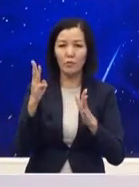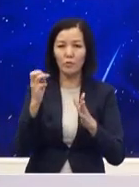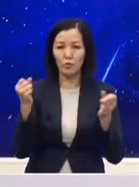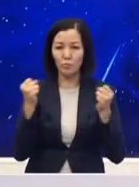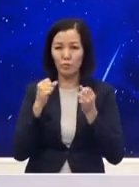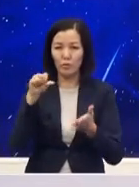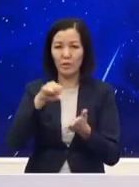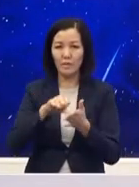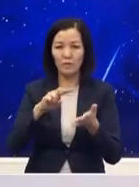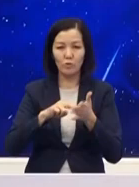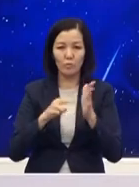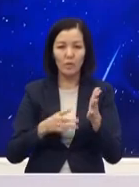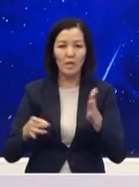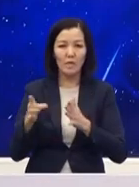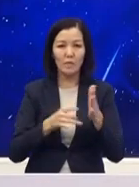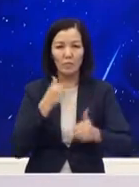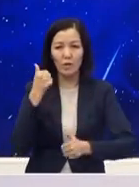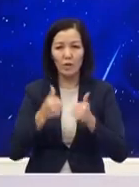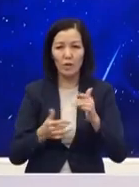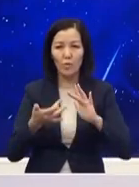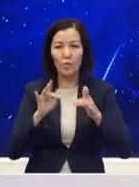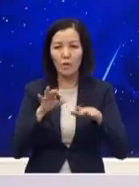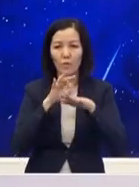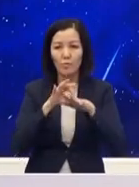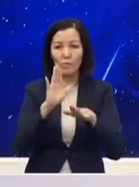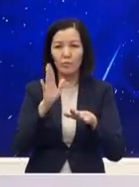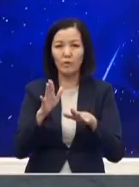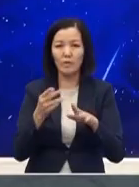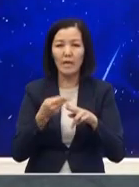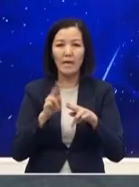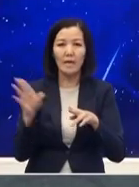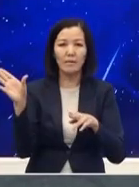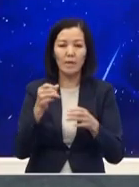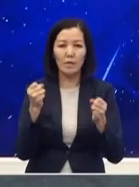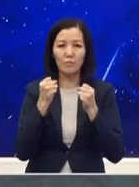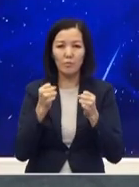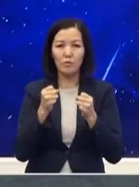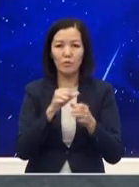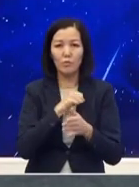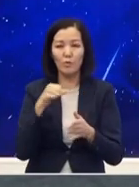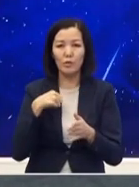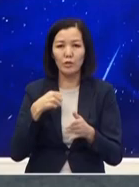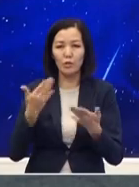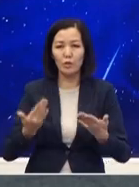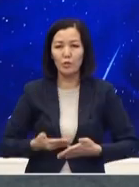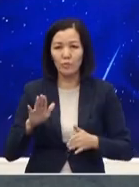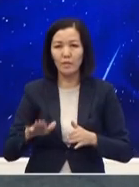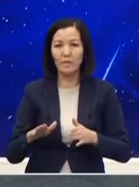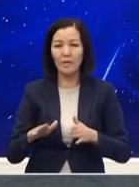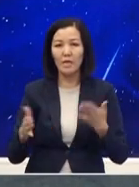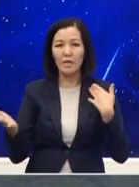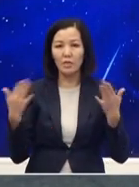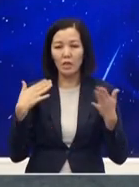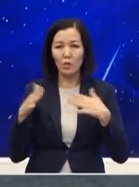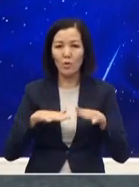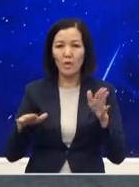деп жоспарланған республикалық біріншілік онлайн жүйесі бойынша өтеді. Яғни барлық спортшы өзі тұрып жатқан аймақта жаттығу алаңынан